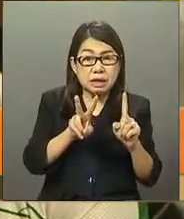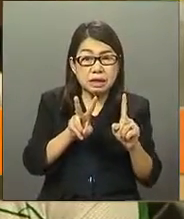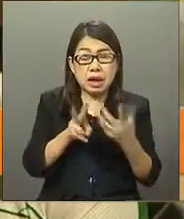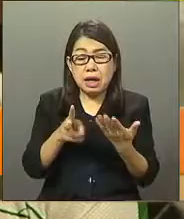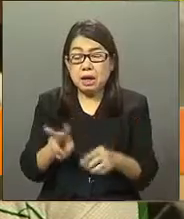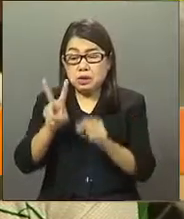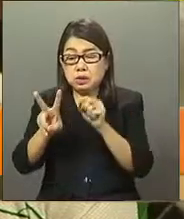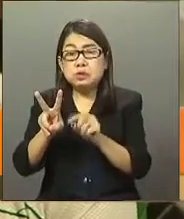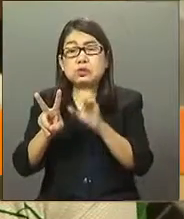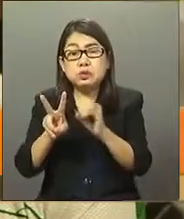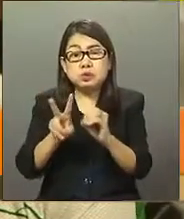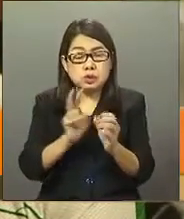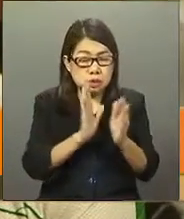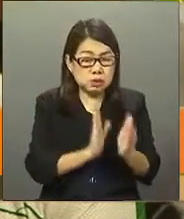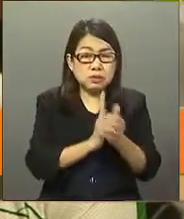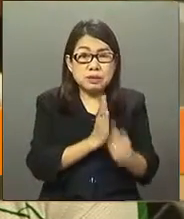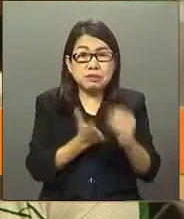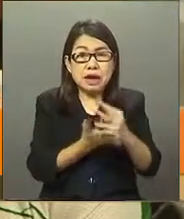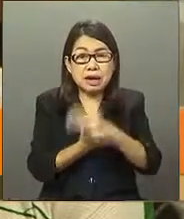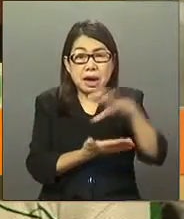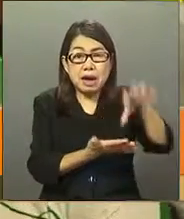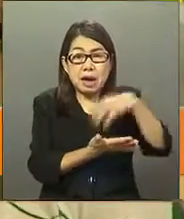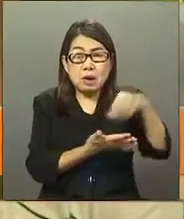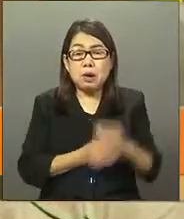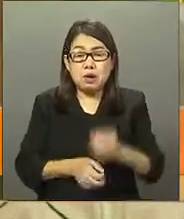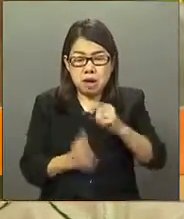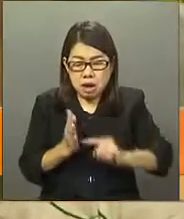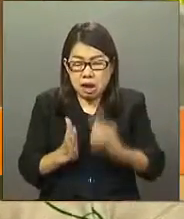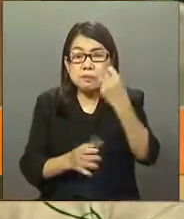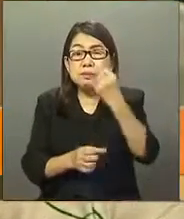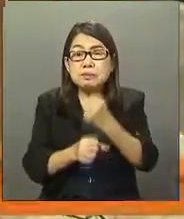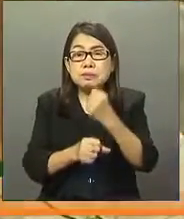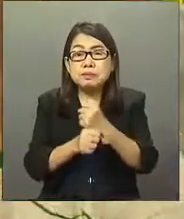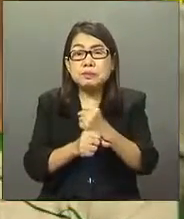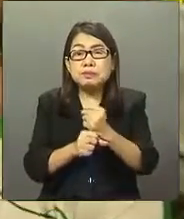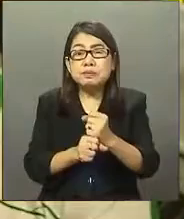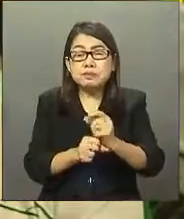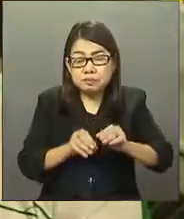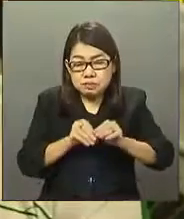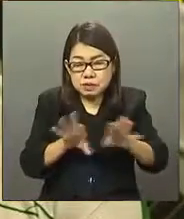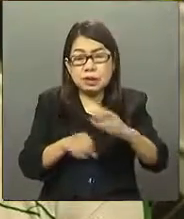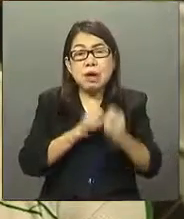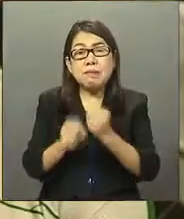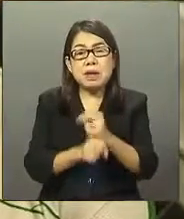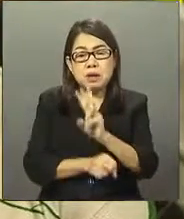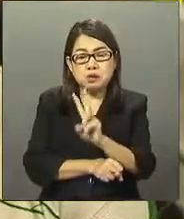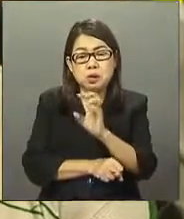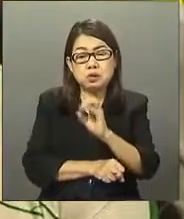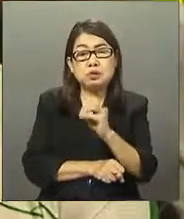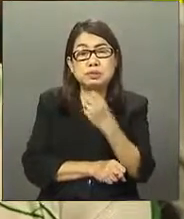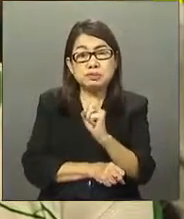างที่ทางนักวิชาการที่ได้ให้ข้อมูลมาคือผลิตเริ่มพัฒนาเมื่อตอนปี2013แต่ตั